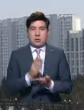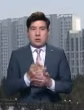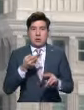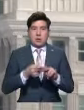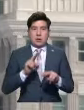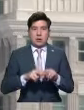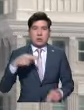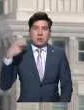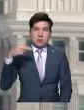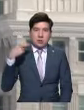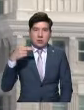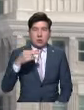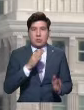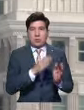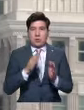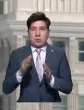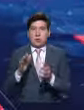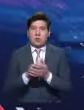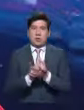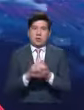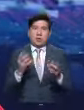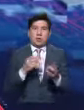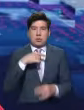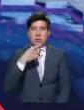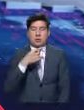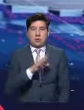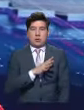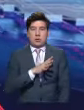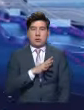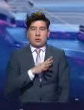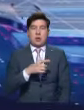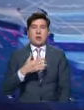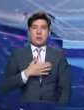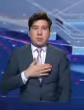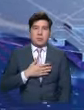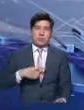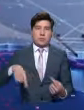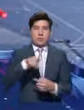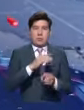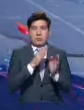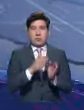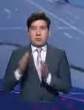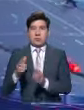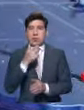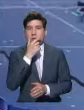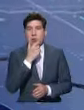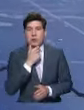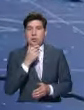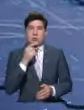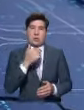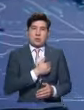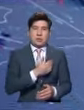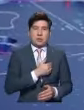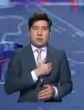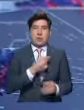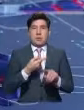жазаның қатаң болуын қолдайтынын айтқан болатын. Мен елімізде заң мен тәртіп қағидатының орныға түскенін қалаймын. Сондықтан нақты